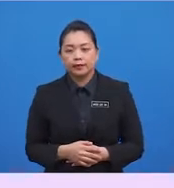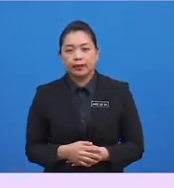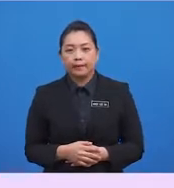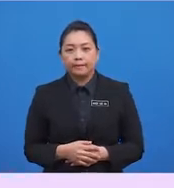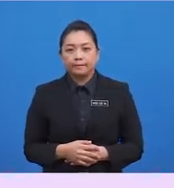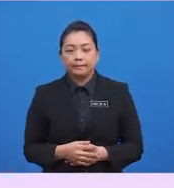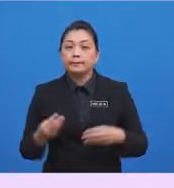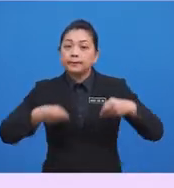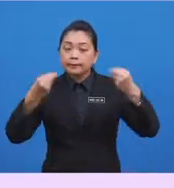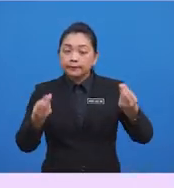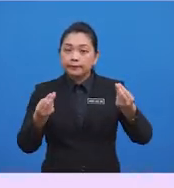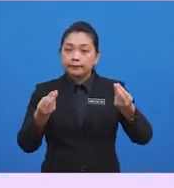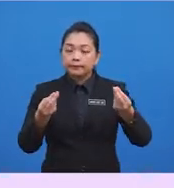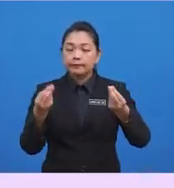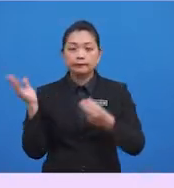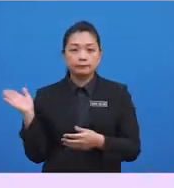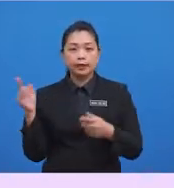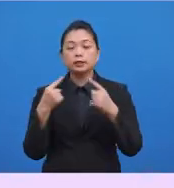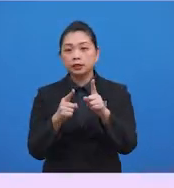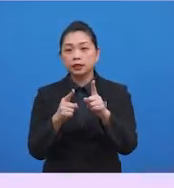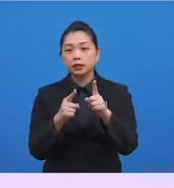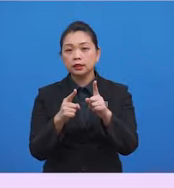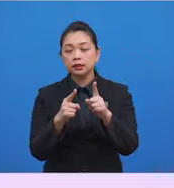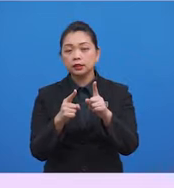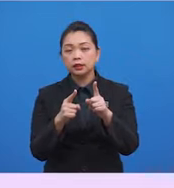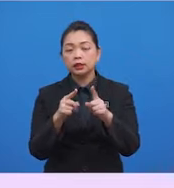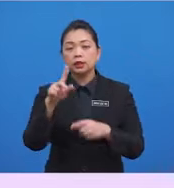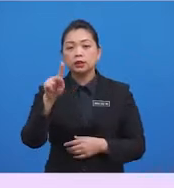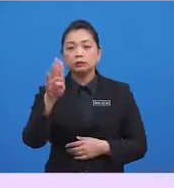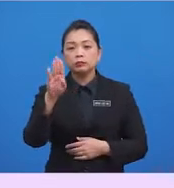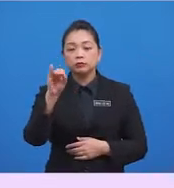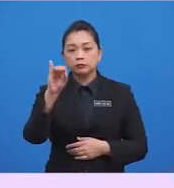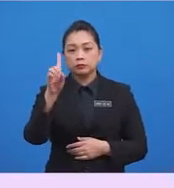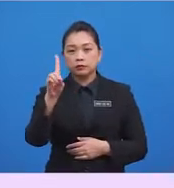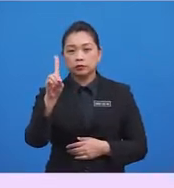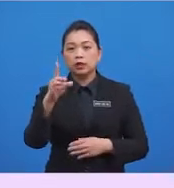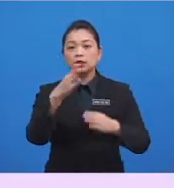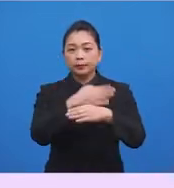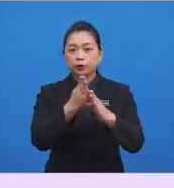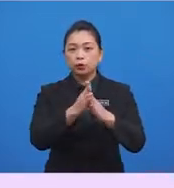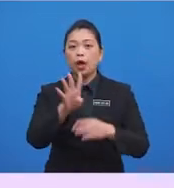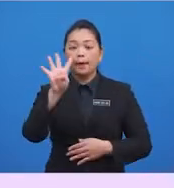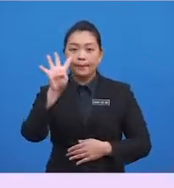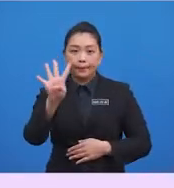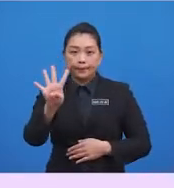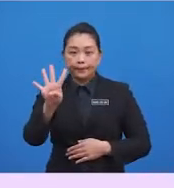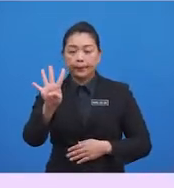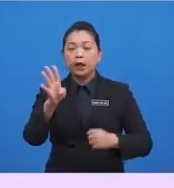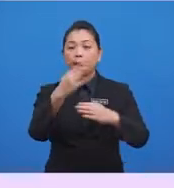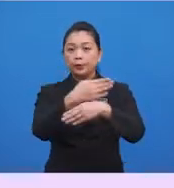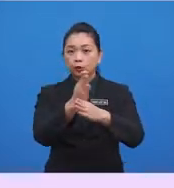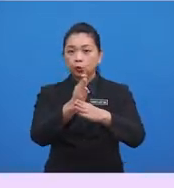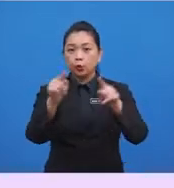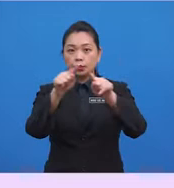Bagi paparan ini, jawapannya ialah kuboid. Kuboid yang terbentuk adalah terdiri daripada empat